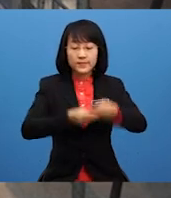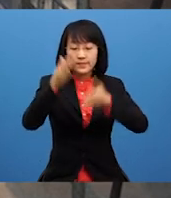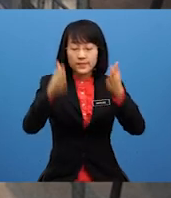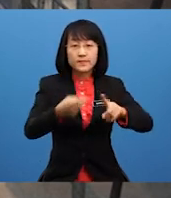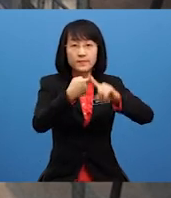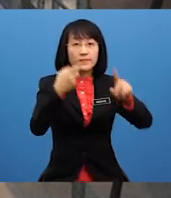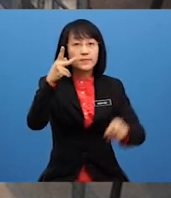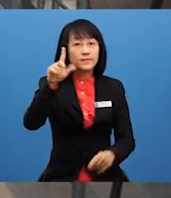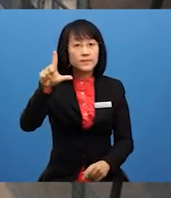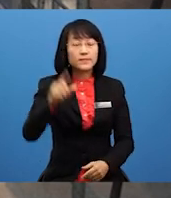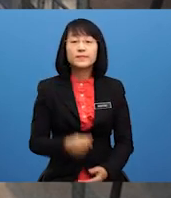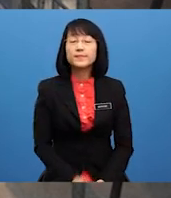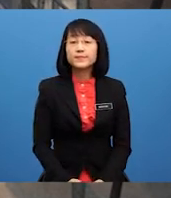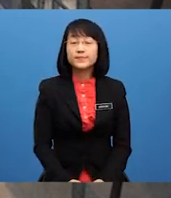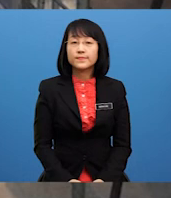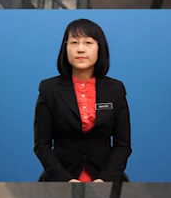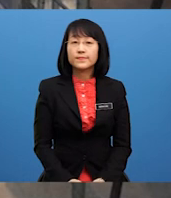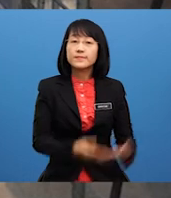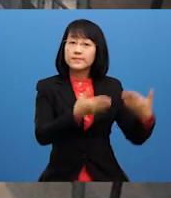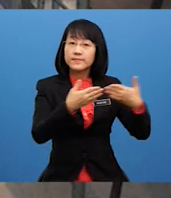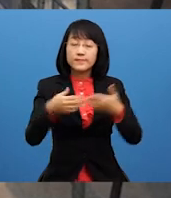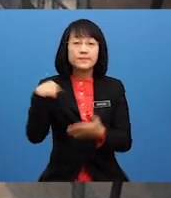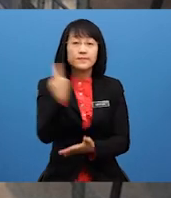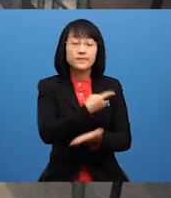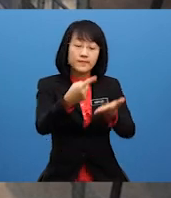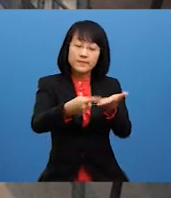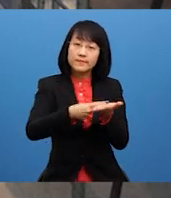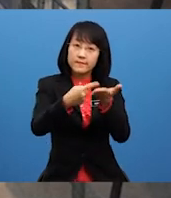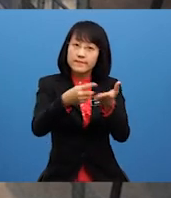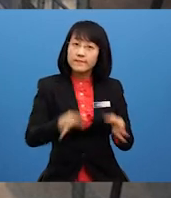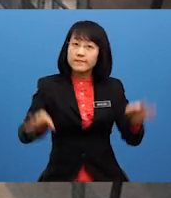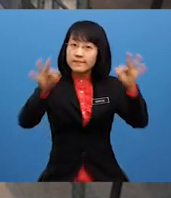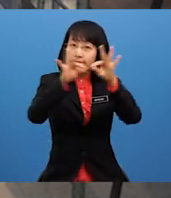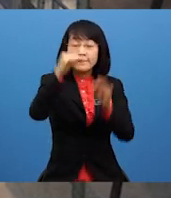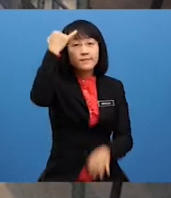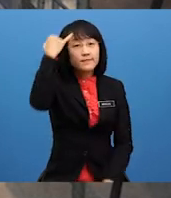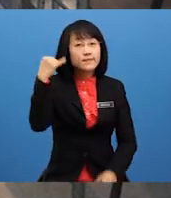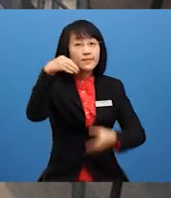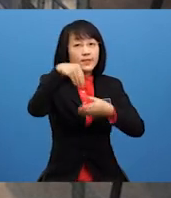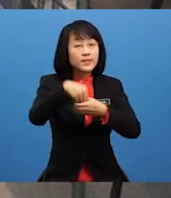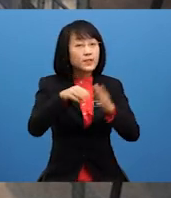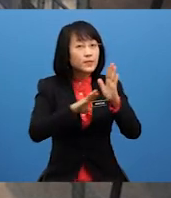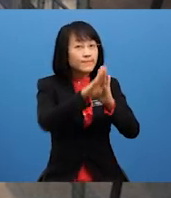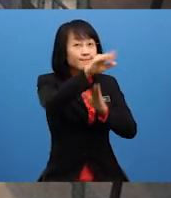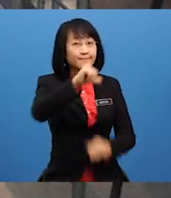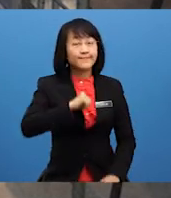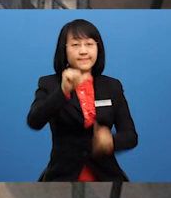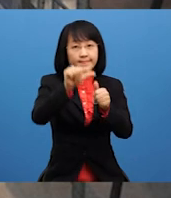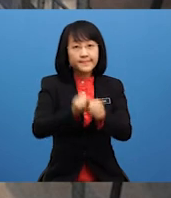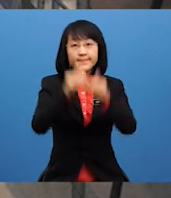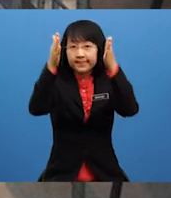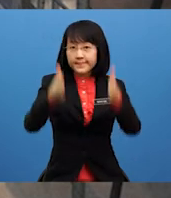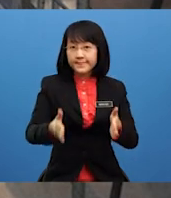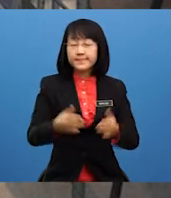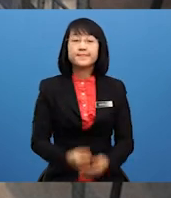Lumpur. Seterusnya, kita bincangkan kepentingan ilmu dalam memartabatkan diri setiap insan.